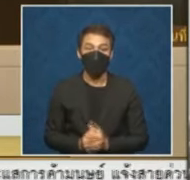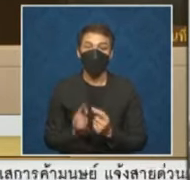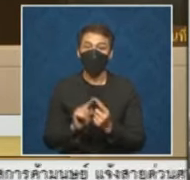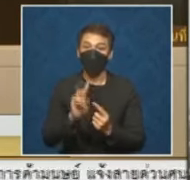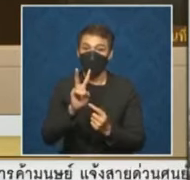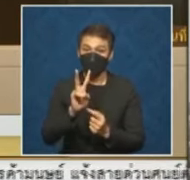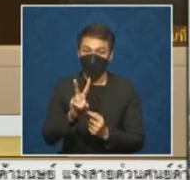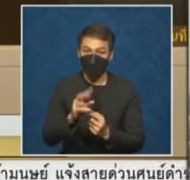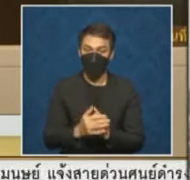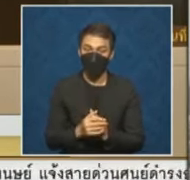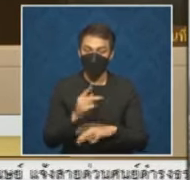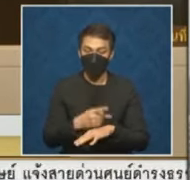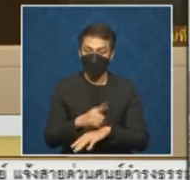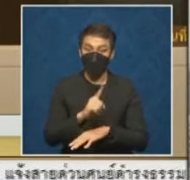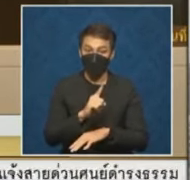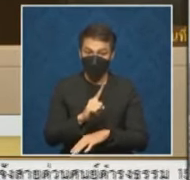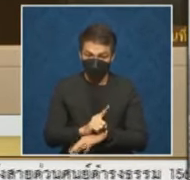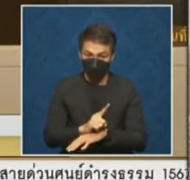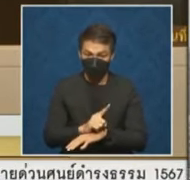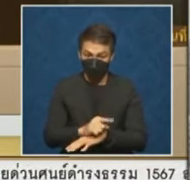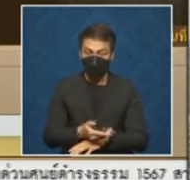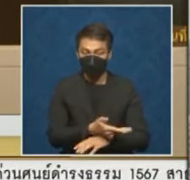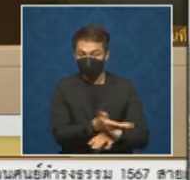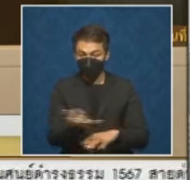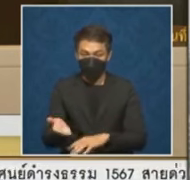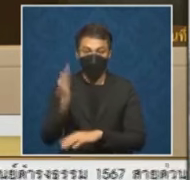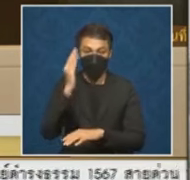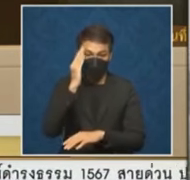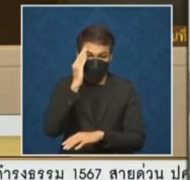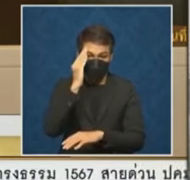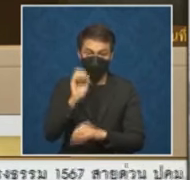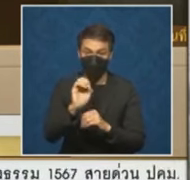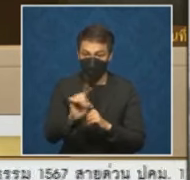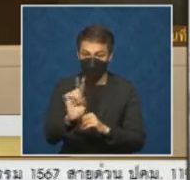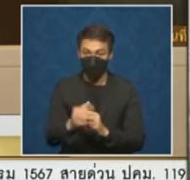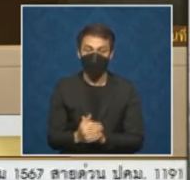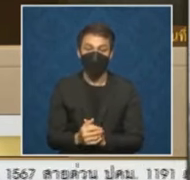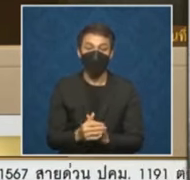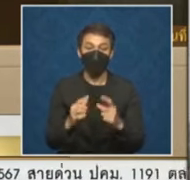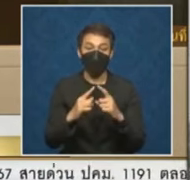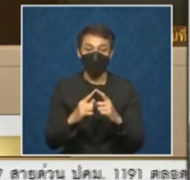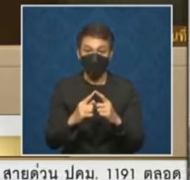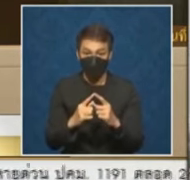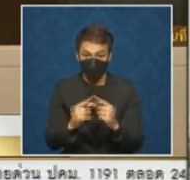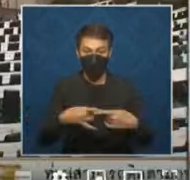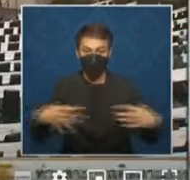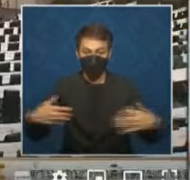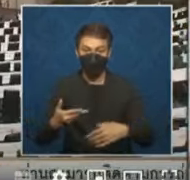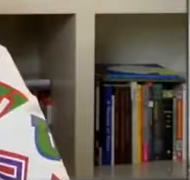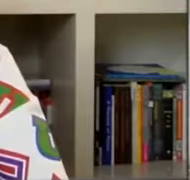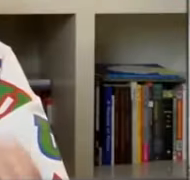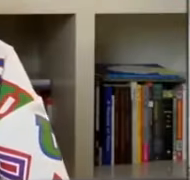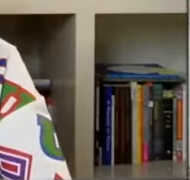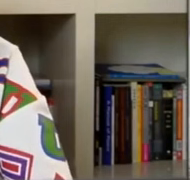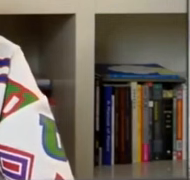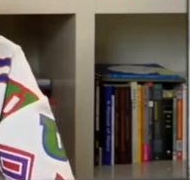คอกคนเลี้ยงหมาหน้าขับเฮาสำนันเปลวสีเงินฝ่ายเจ้าของคอก